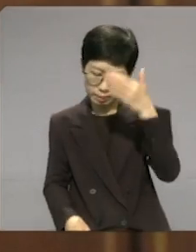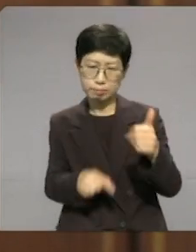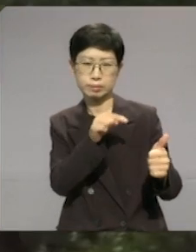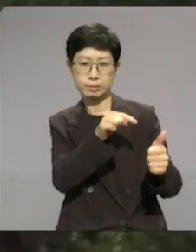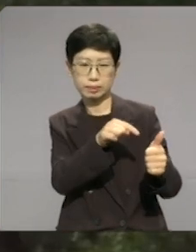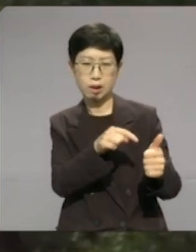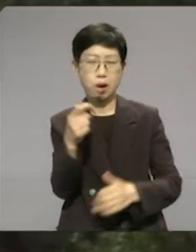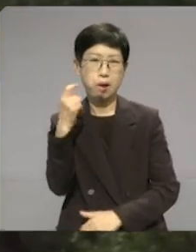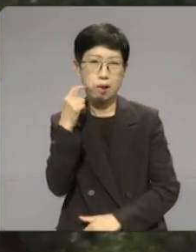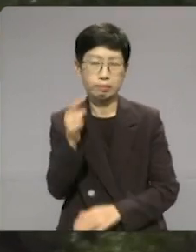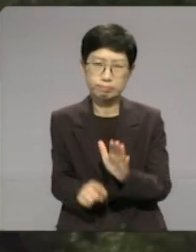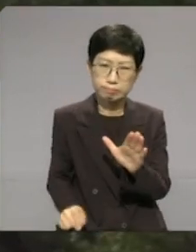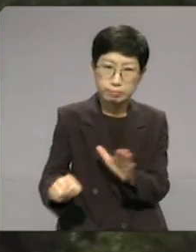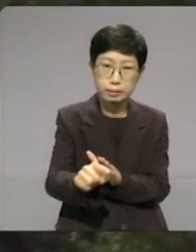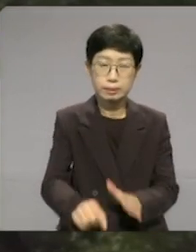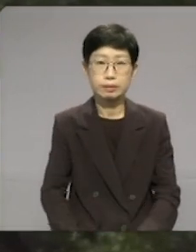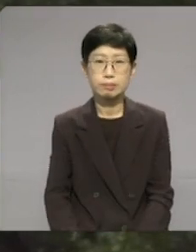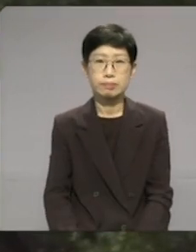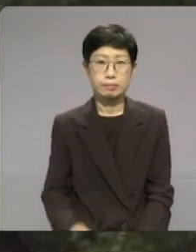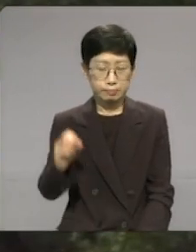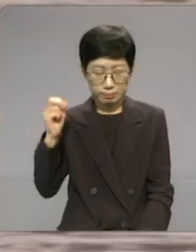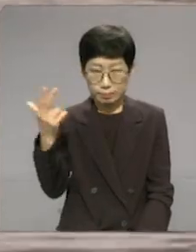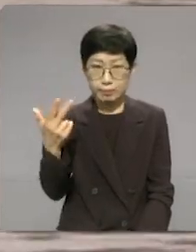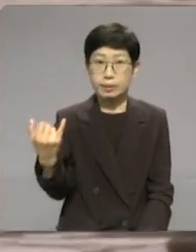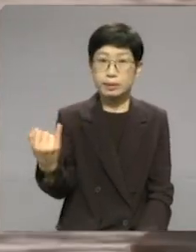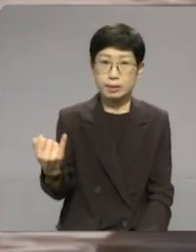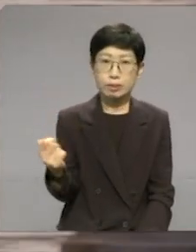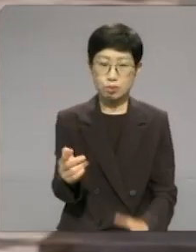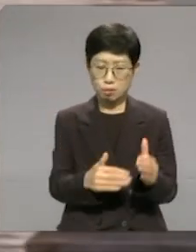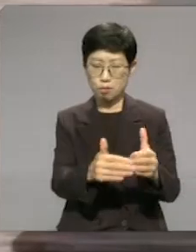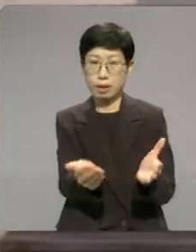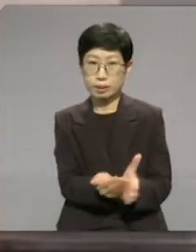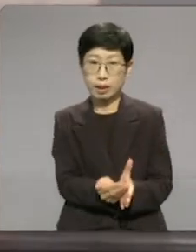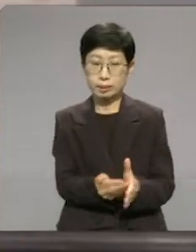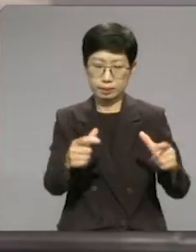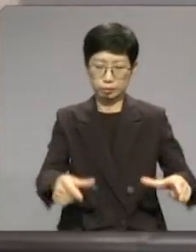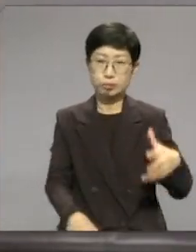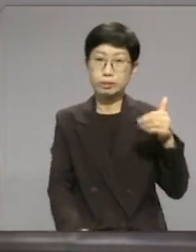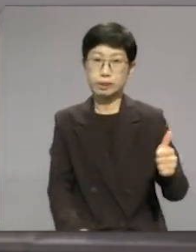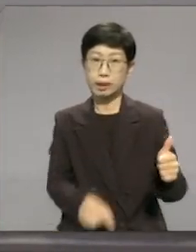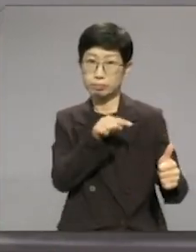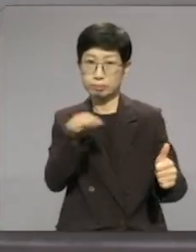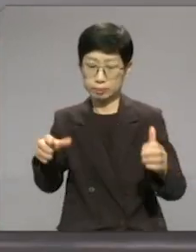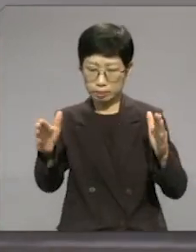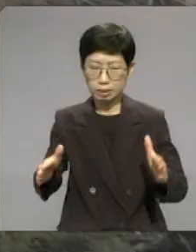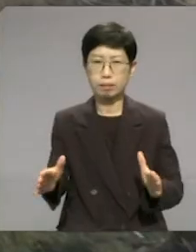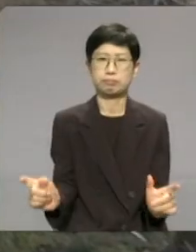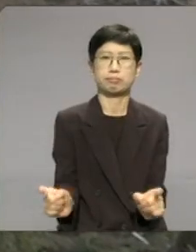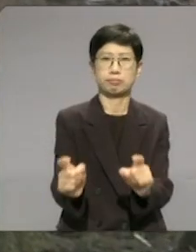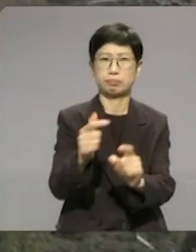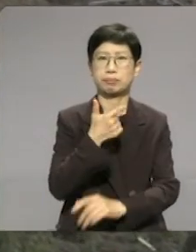lies. 민주당 대선 후보인 카멀라 해리스 부통령과 공화당 소속 론 디센티스 플로리다 주지사는